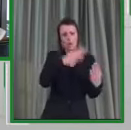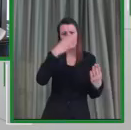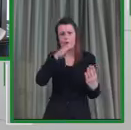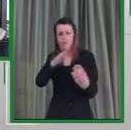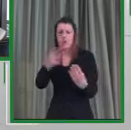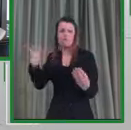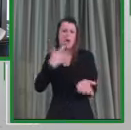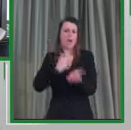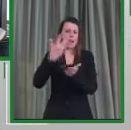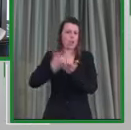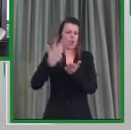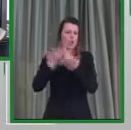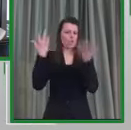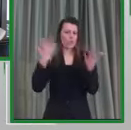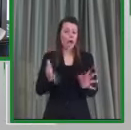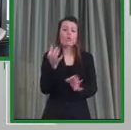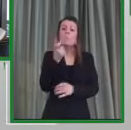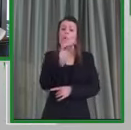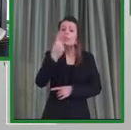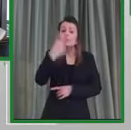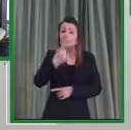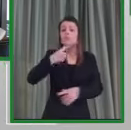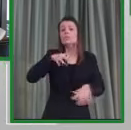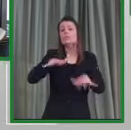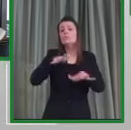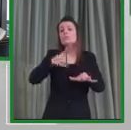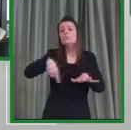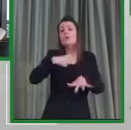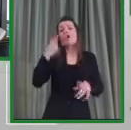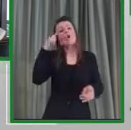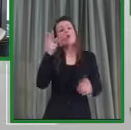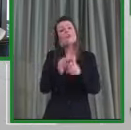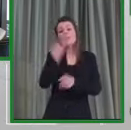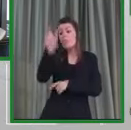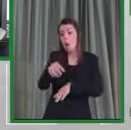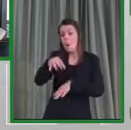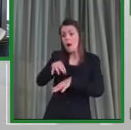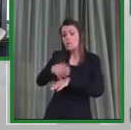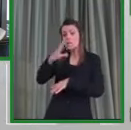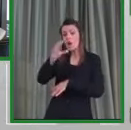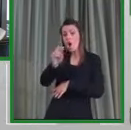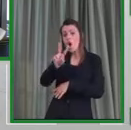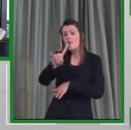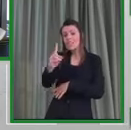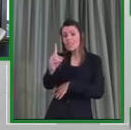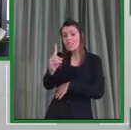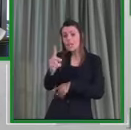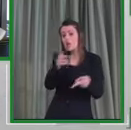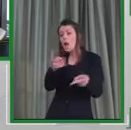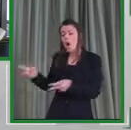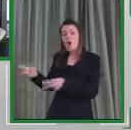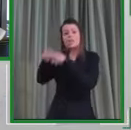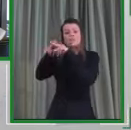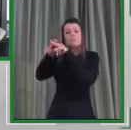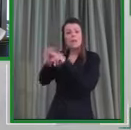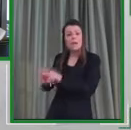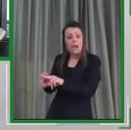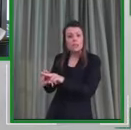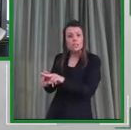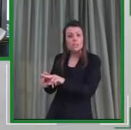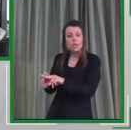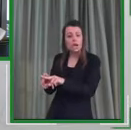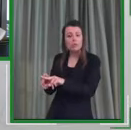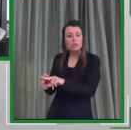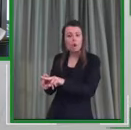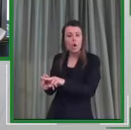far sì che il paziente covit non venga ospedalizzato non venga fatto bene ho fatto nel